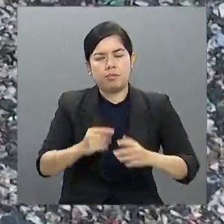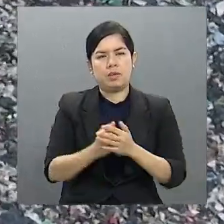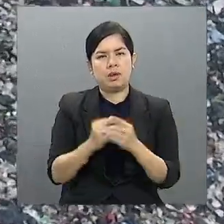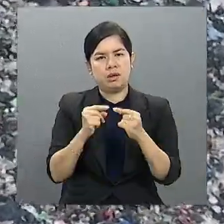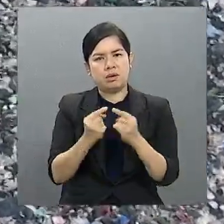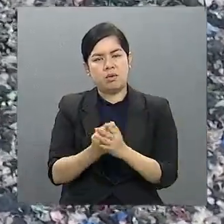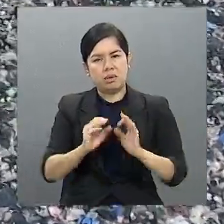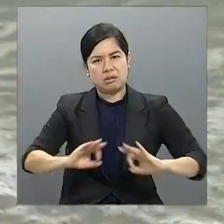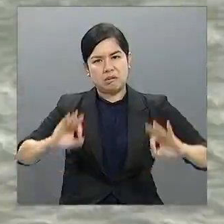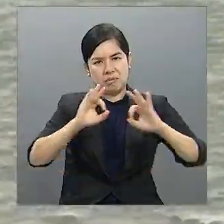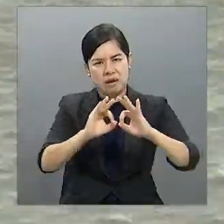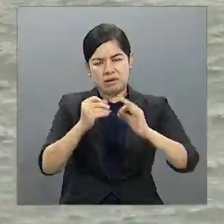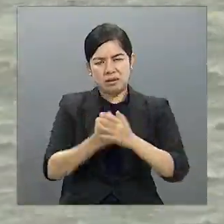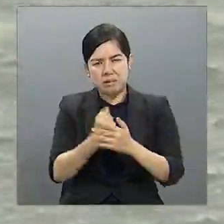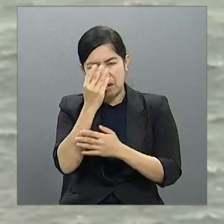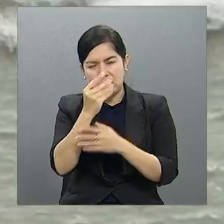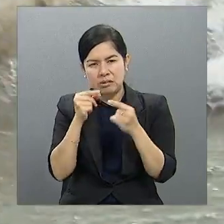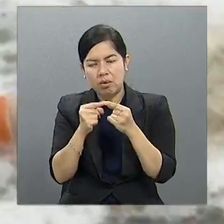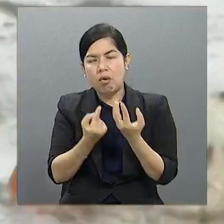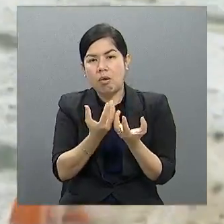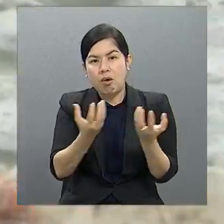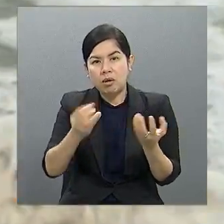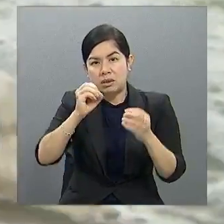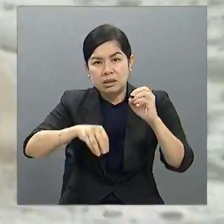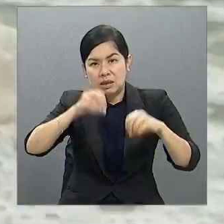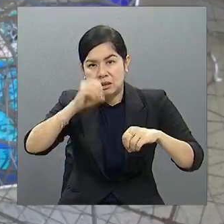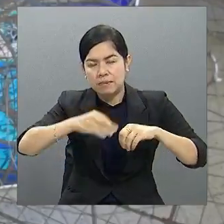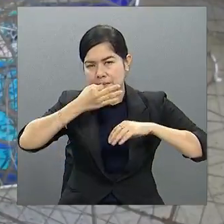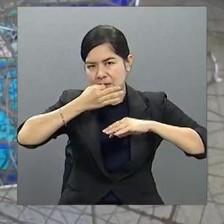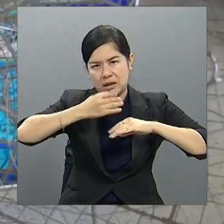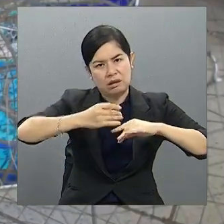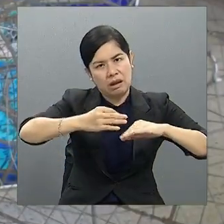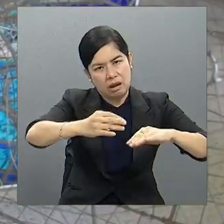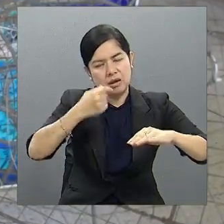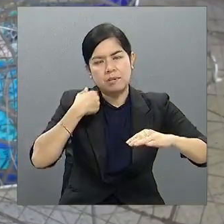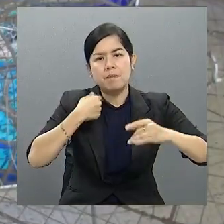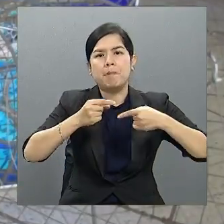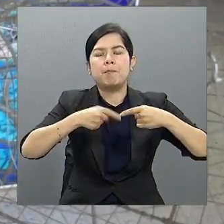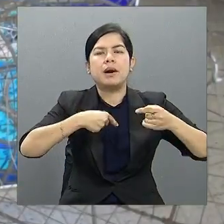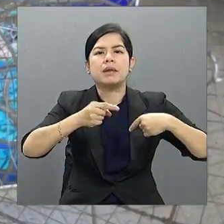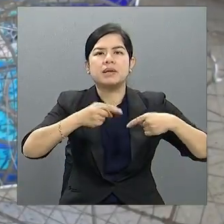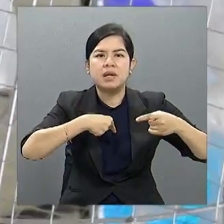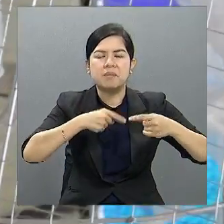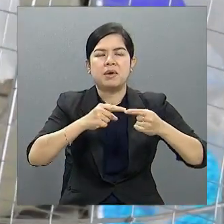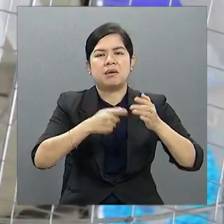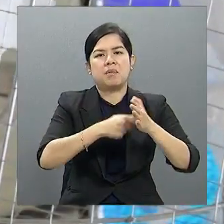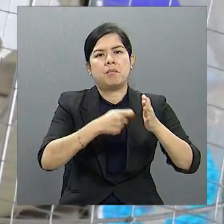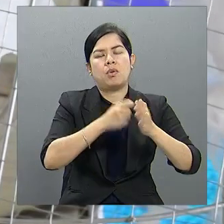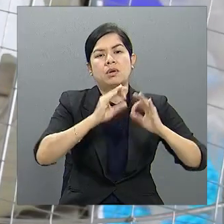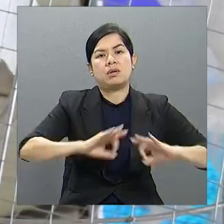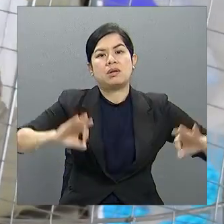หาศาลที่ไหลลงสู่ทะเลค่ะโดยเฉพาะขยะพลาสติกเป็นอีกหนึ่งสาเหตุที่ฆ่าชีวิตสัตว์ทะเล